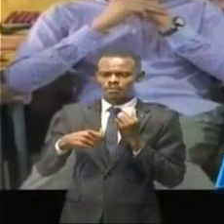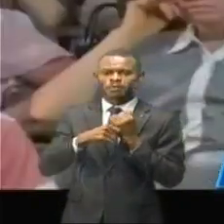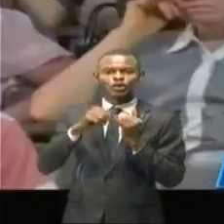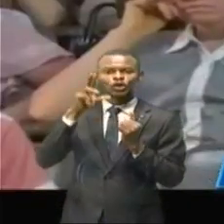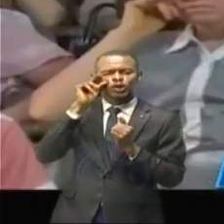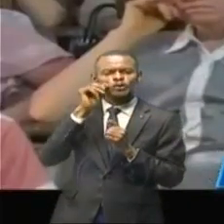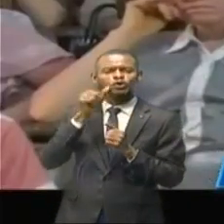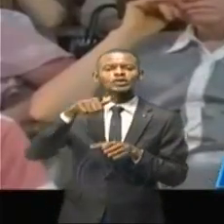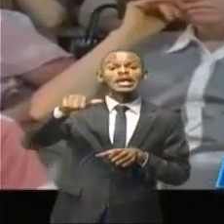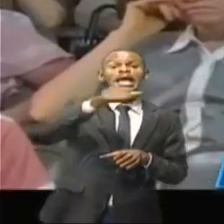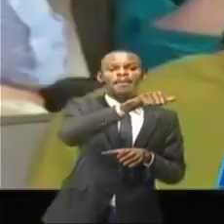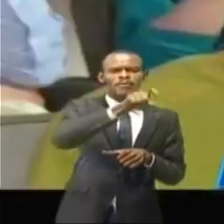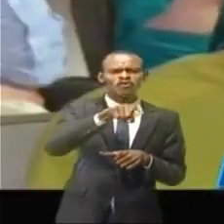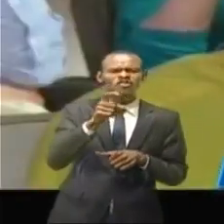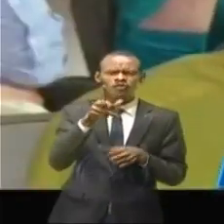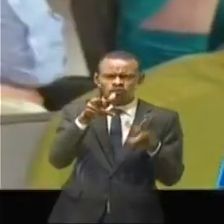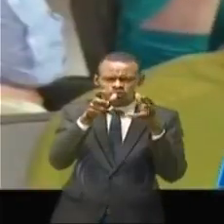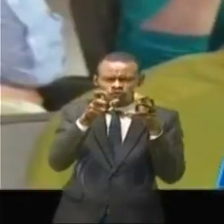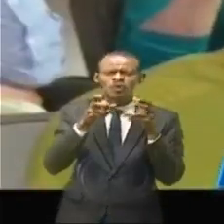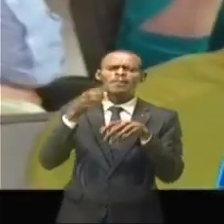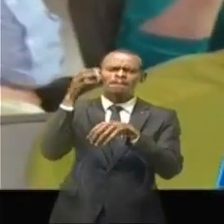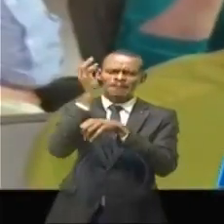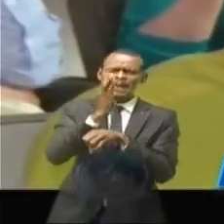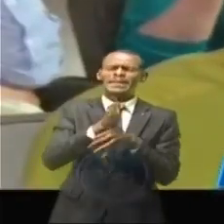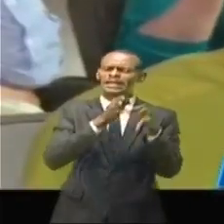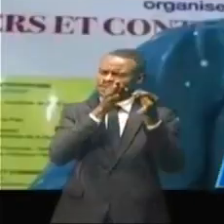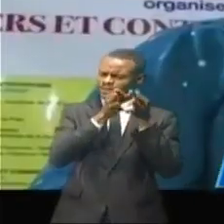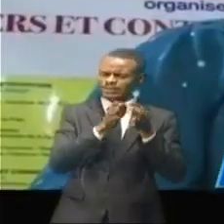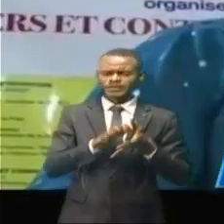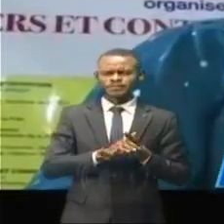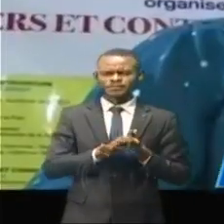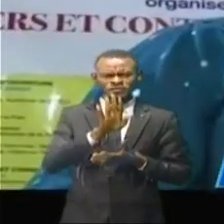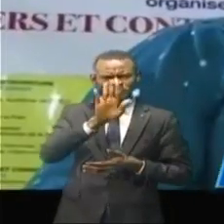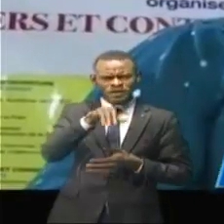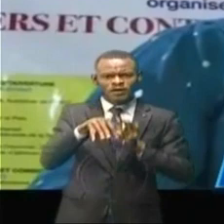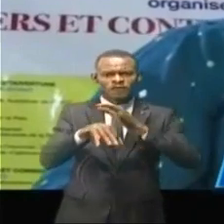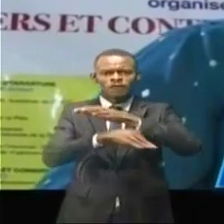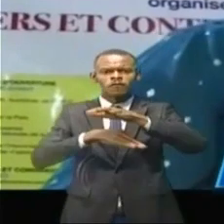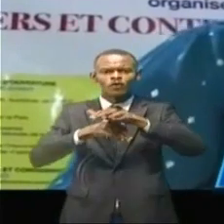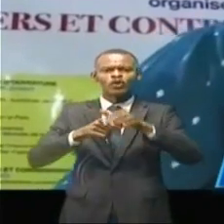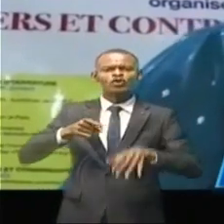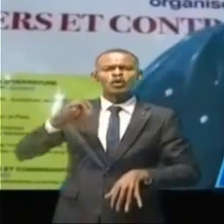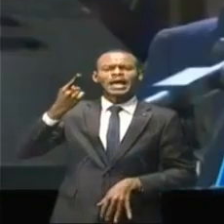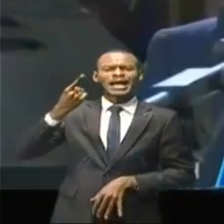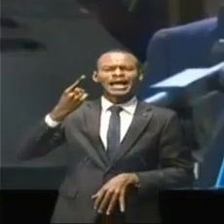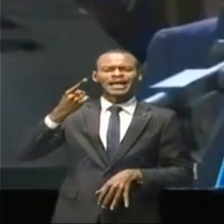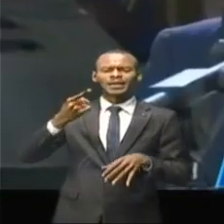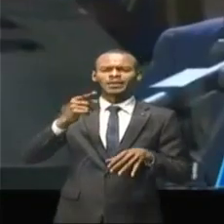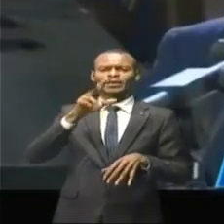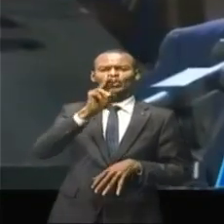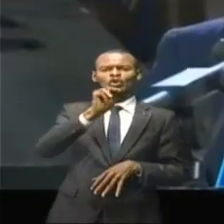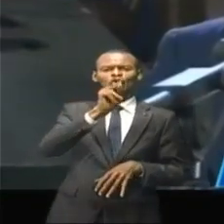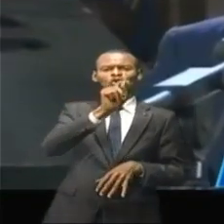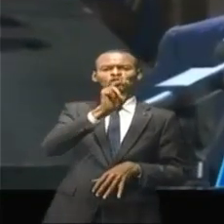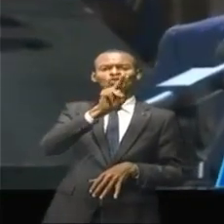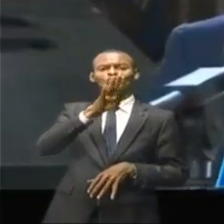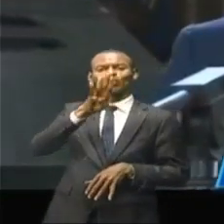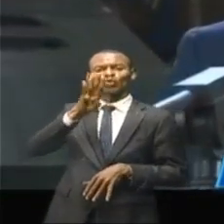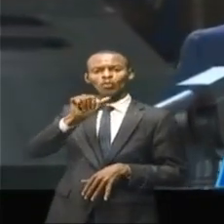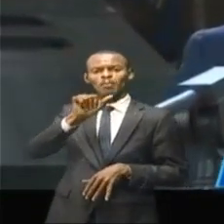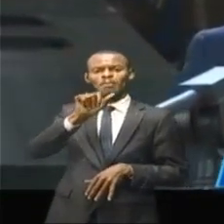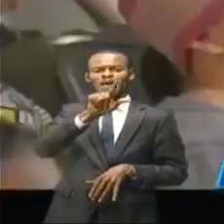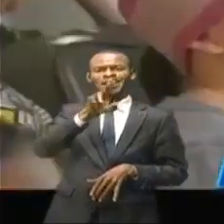victimes de ce phénomène. La représentante de la Fondation Toumba Luaba et le président de l'ONG Corbeta ont dit